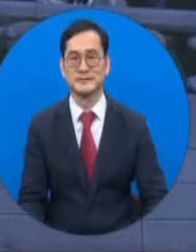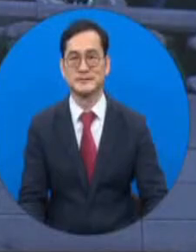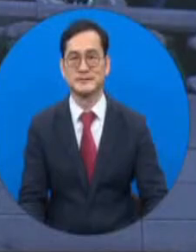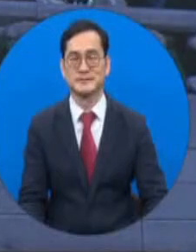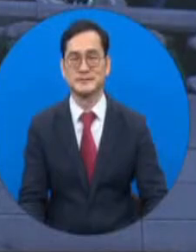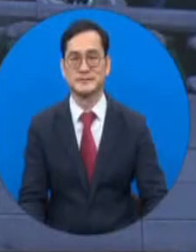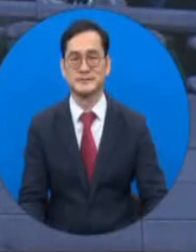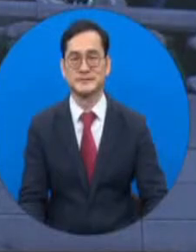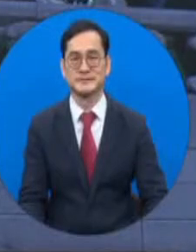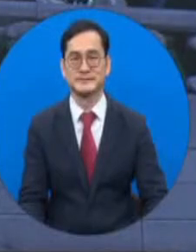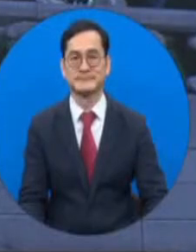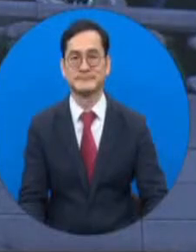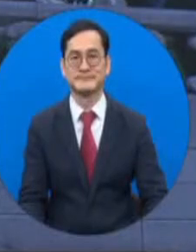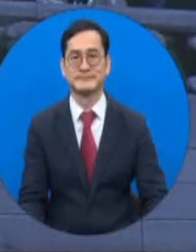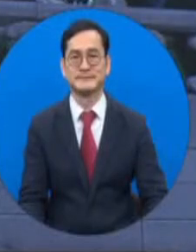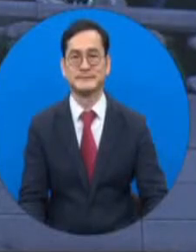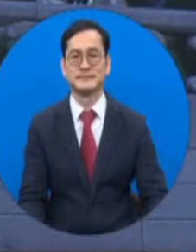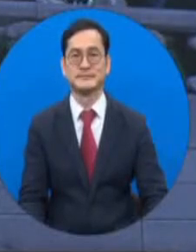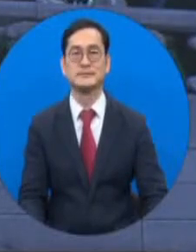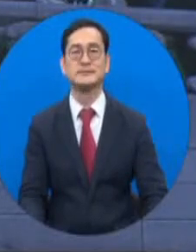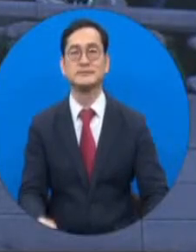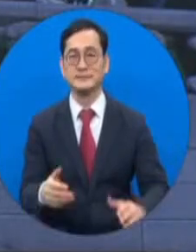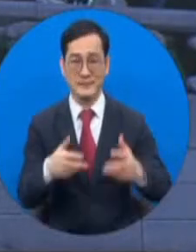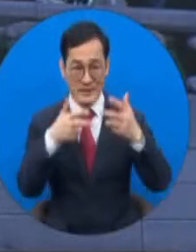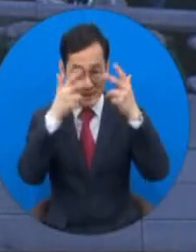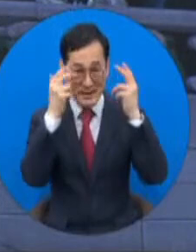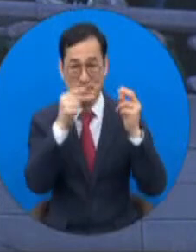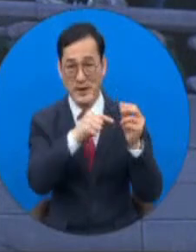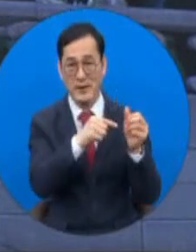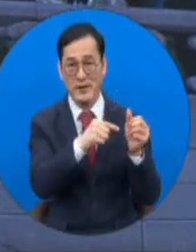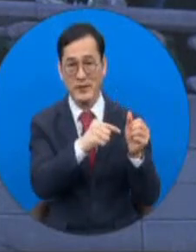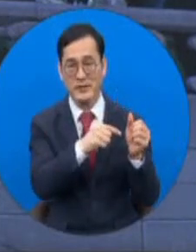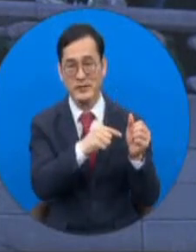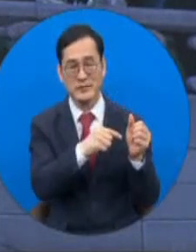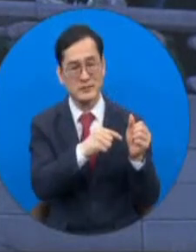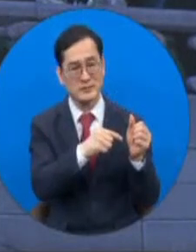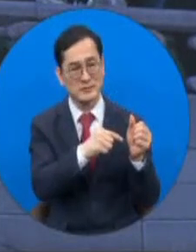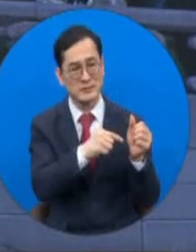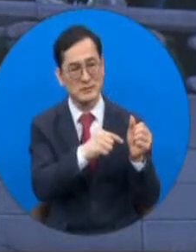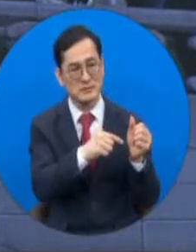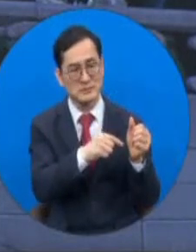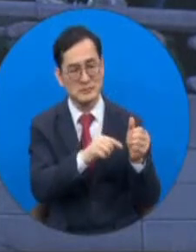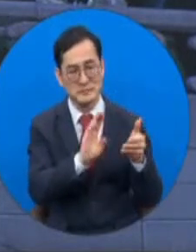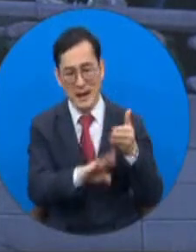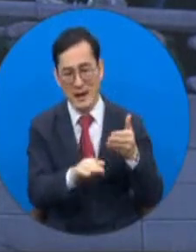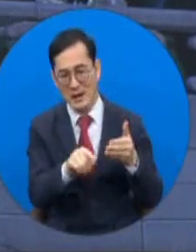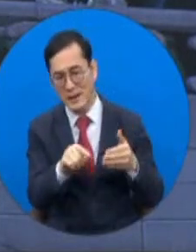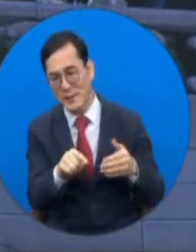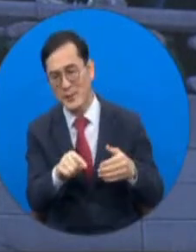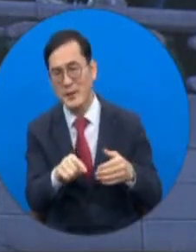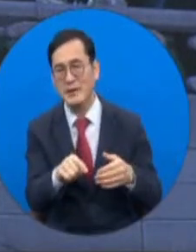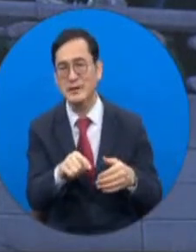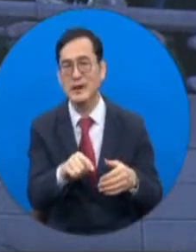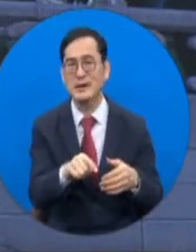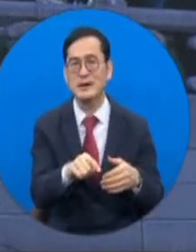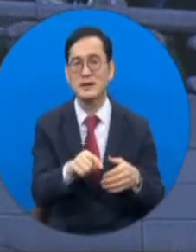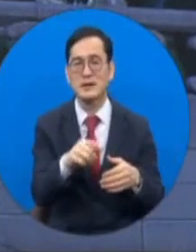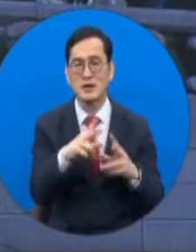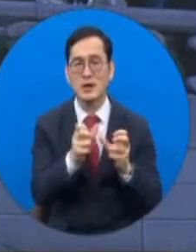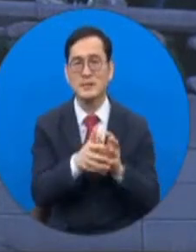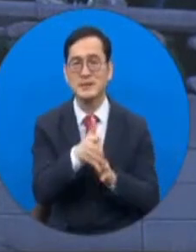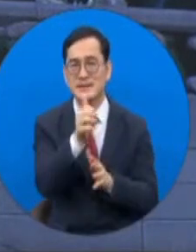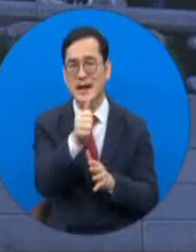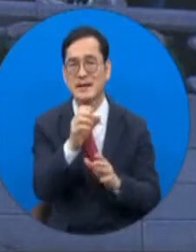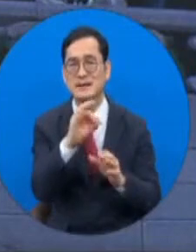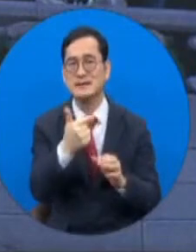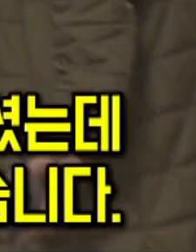이재명 후보의 후임 성남시장인 은수미 시장은 검찰 조사를 이번에 또 받았습니다. 장면